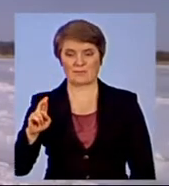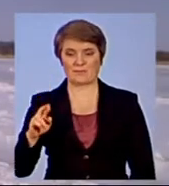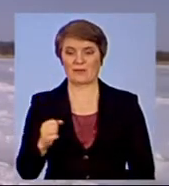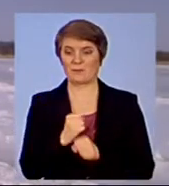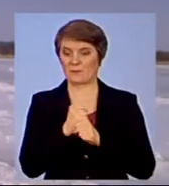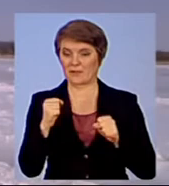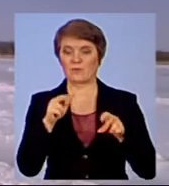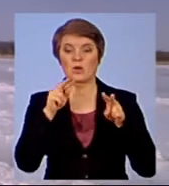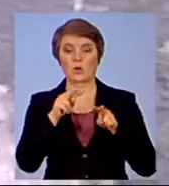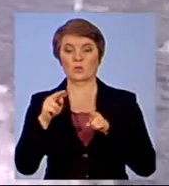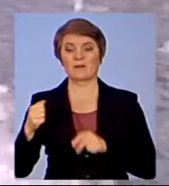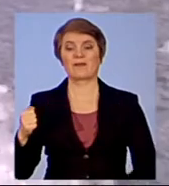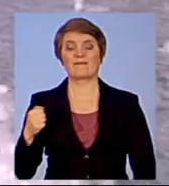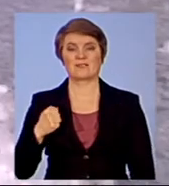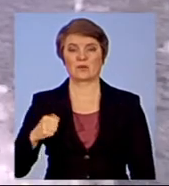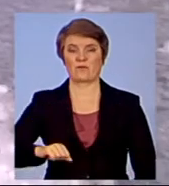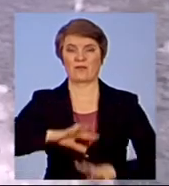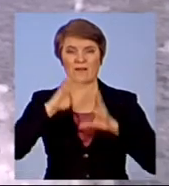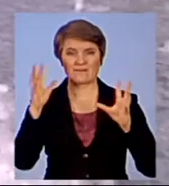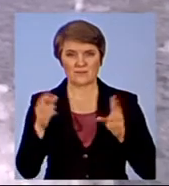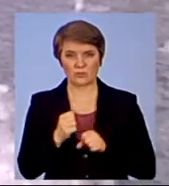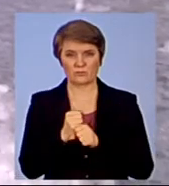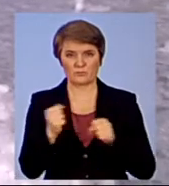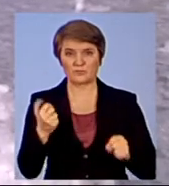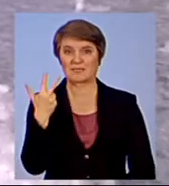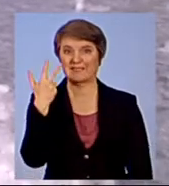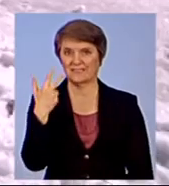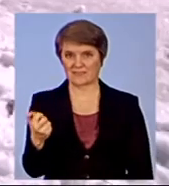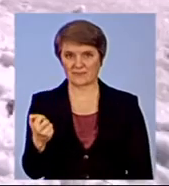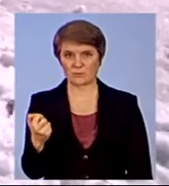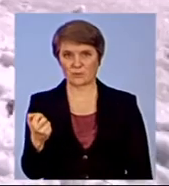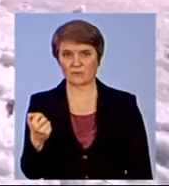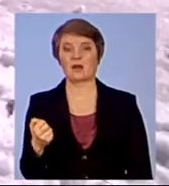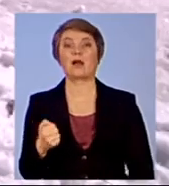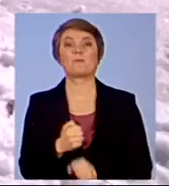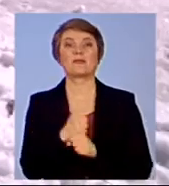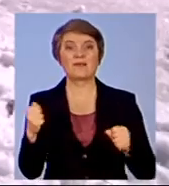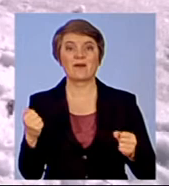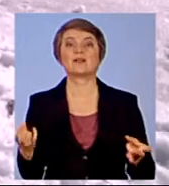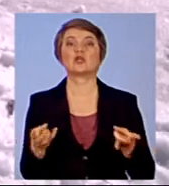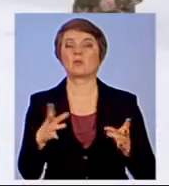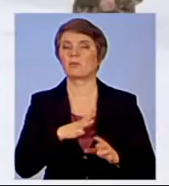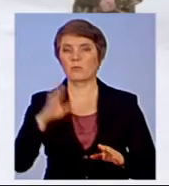Підрив контролювали військові. Всього було майже 300 таких вибухів. Підривали для того, щоб не було